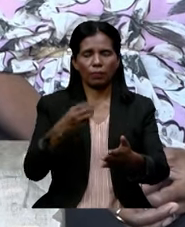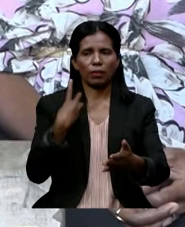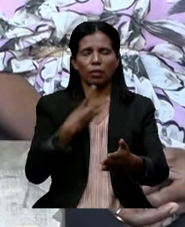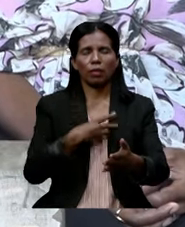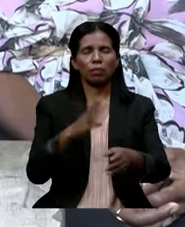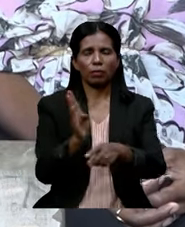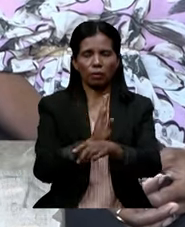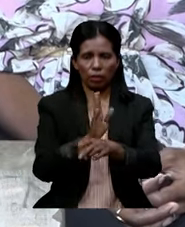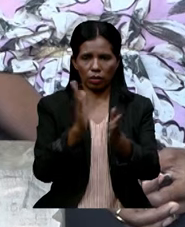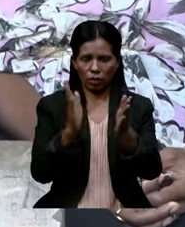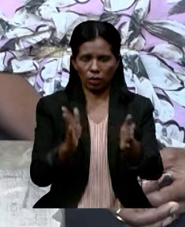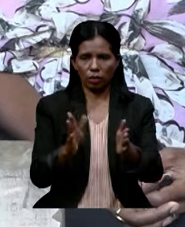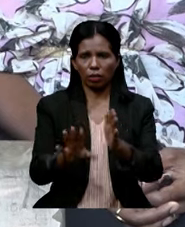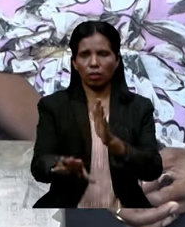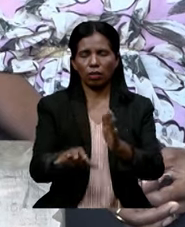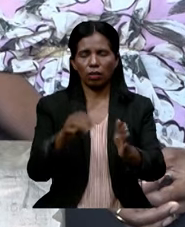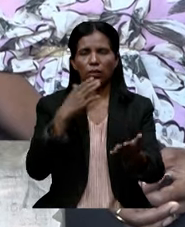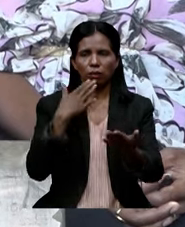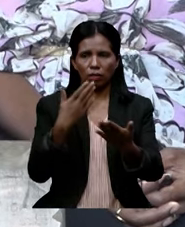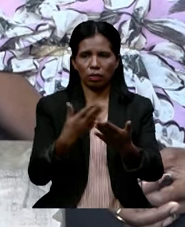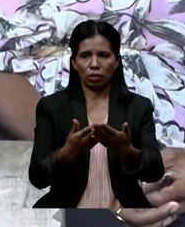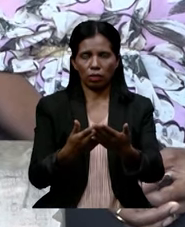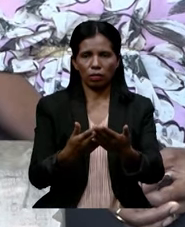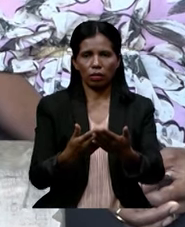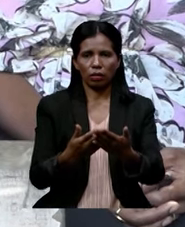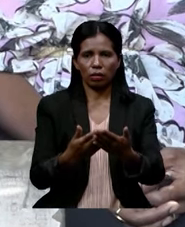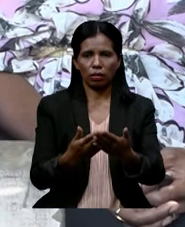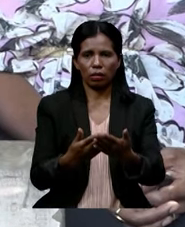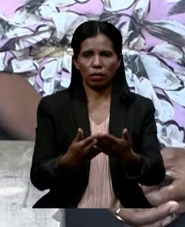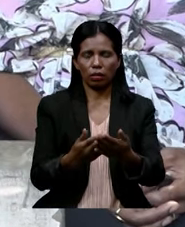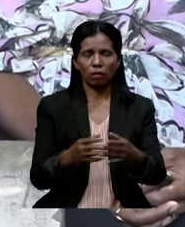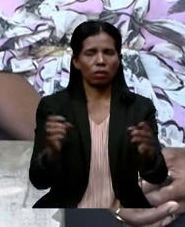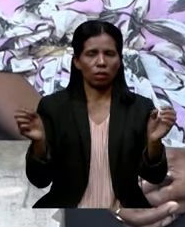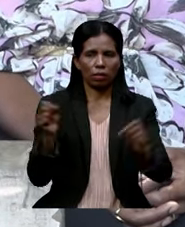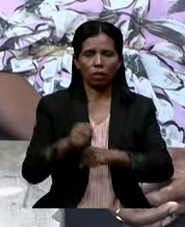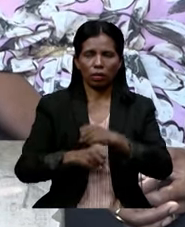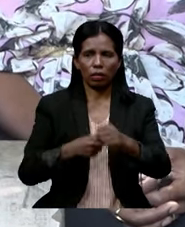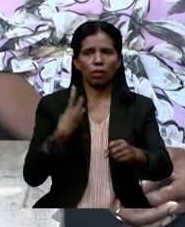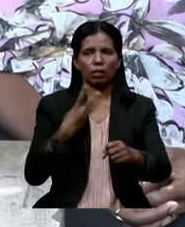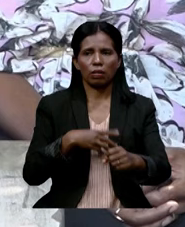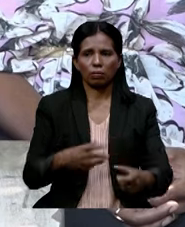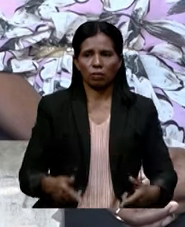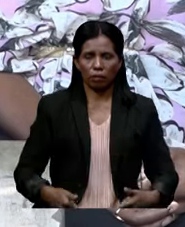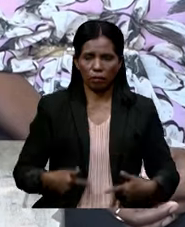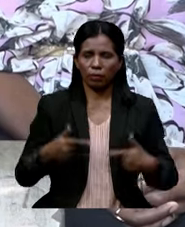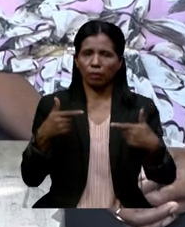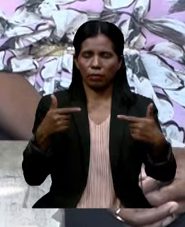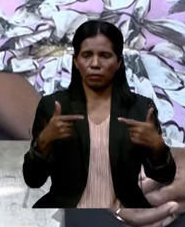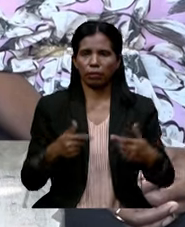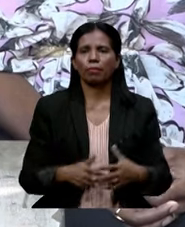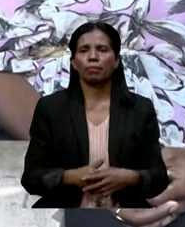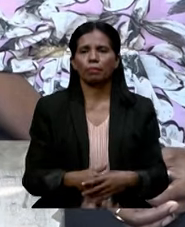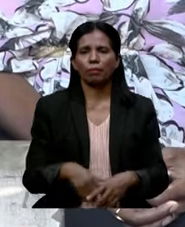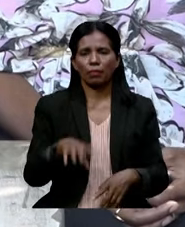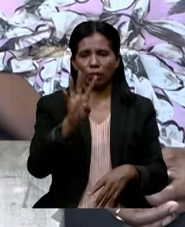vendador sira hodi hetan solusaun dia ke rumah seng sakrifika aminia moris